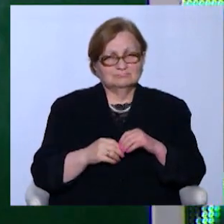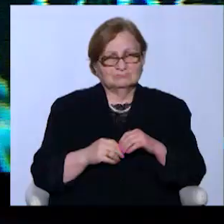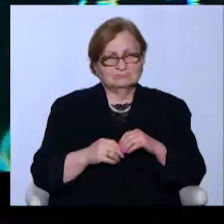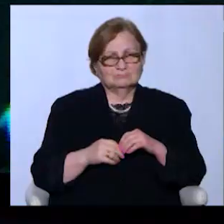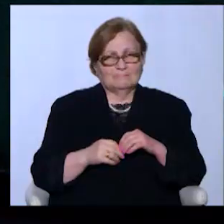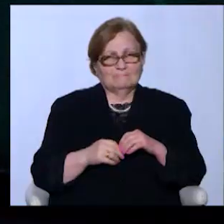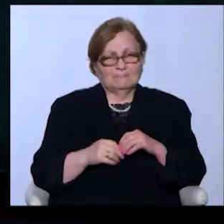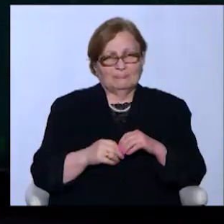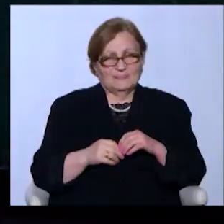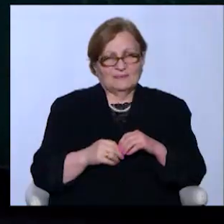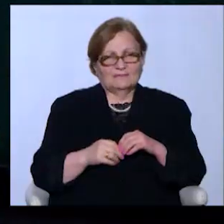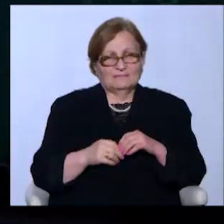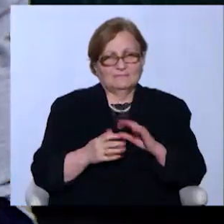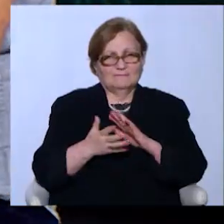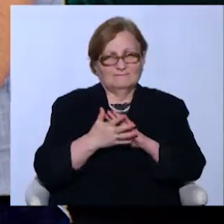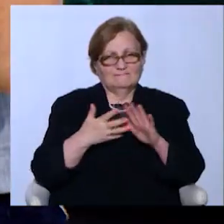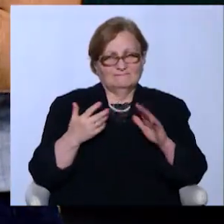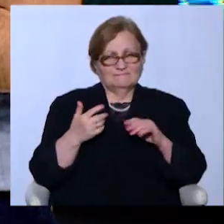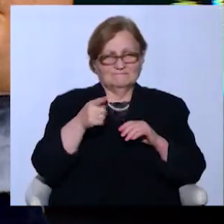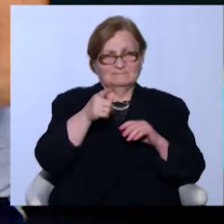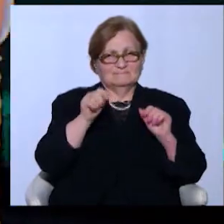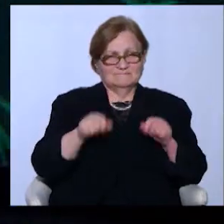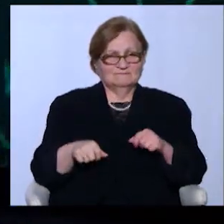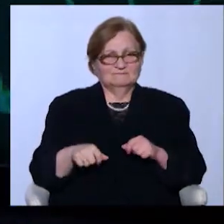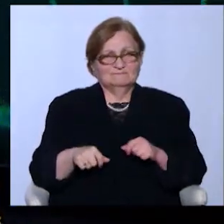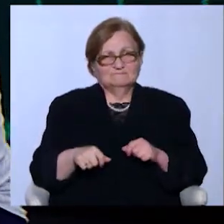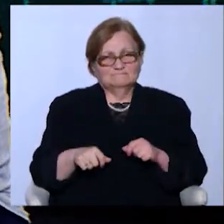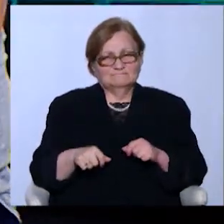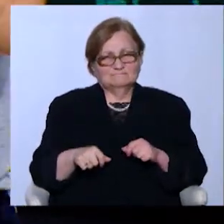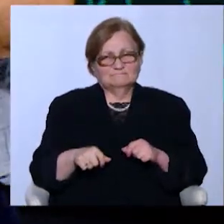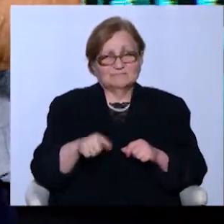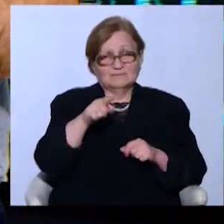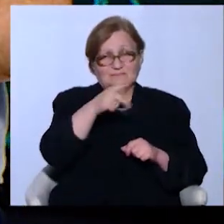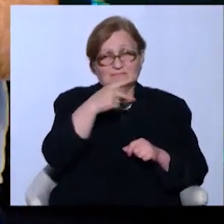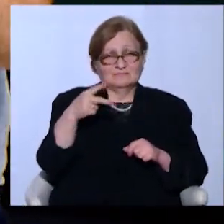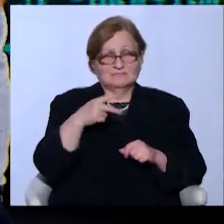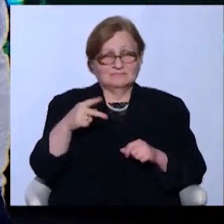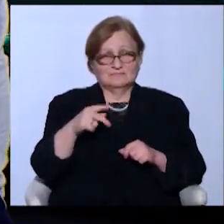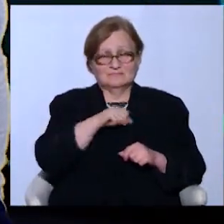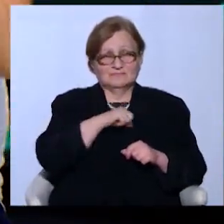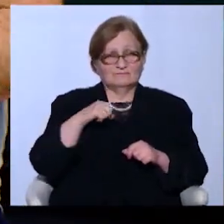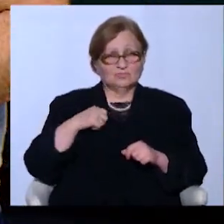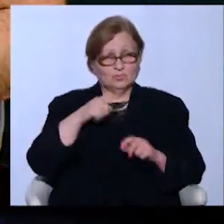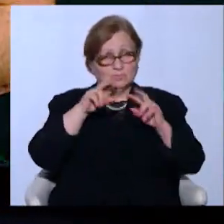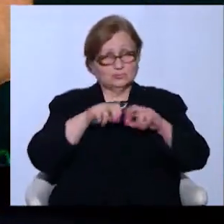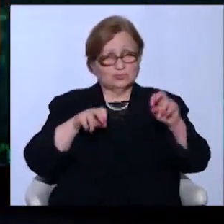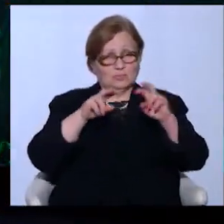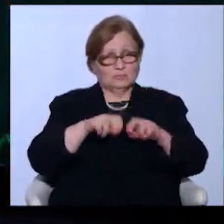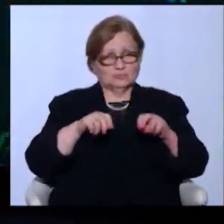ორს ვინახავთ და ასე შემდეგ. თქვენ შეგიძლიათ ეს ტოლობები უკვე ქვეშმიწერით თქვენით